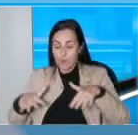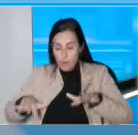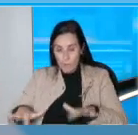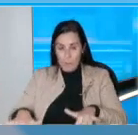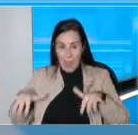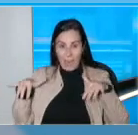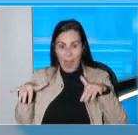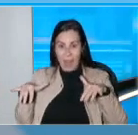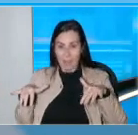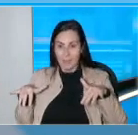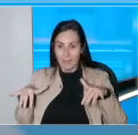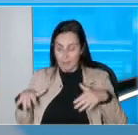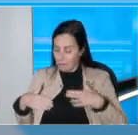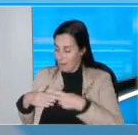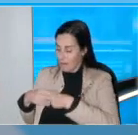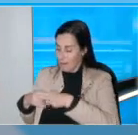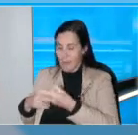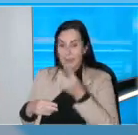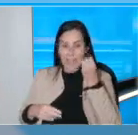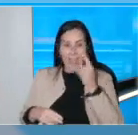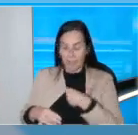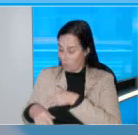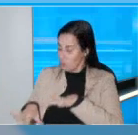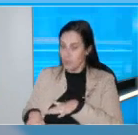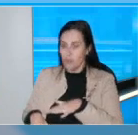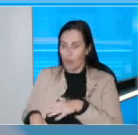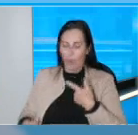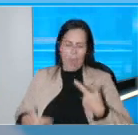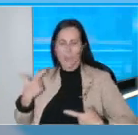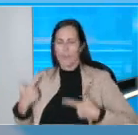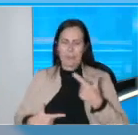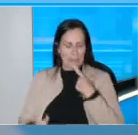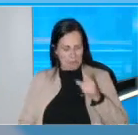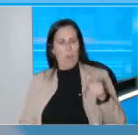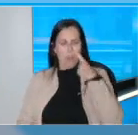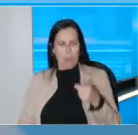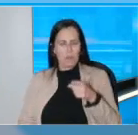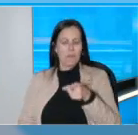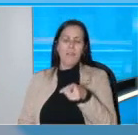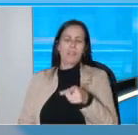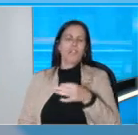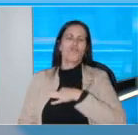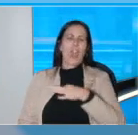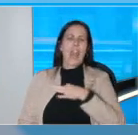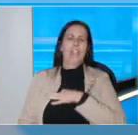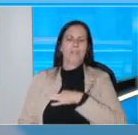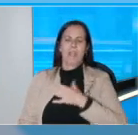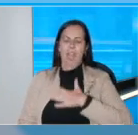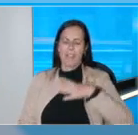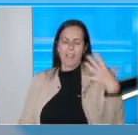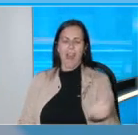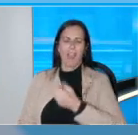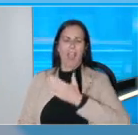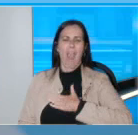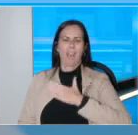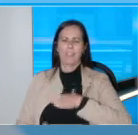יושב שם ביציע, ליד האמיר הקטרי אל-תעני, והוא יכול להשוויץ ולהגיד, הנה, הילדים האלה הם שלי, אני לקחתי